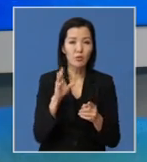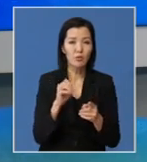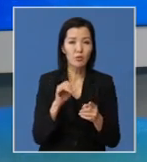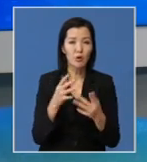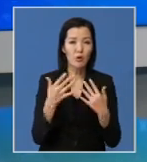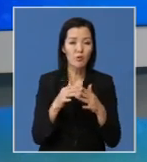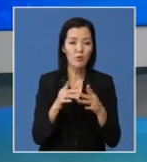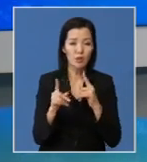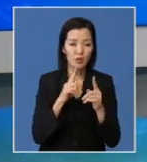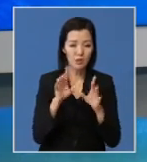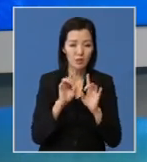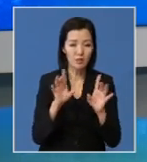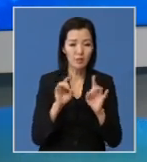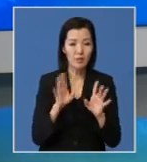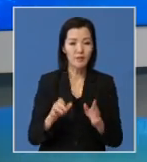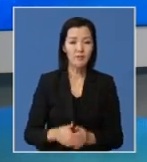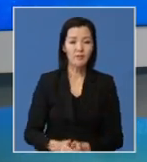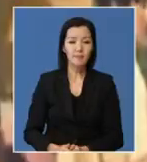ауылындағы жиыннан тілшіміз баяндайды.